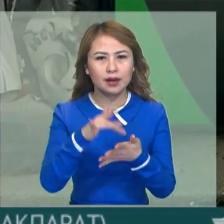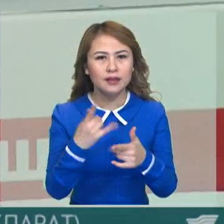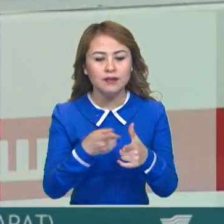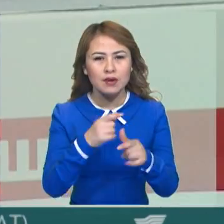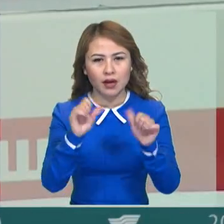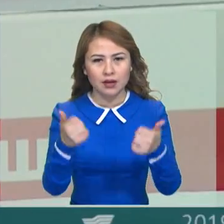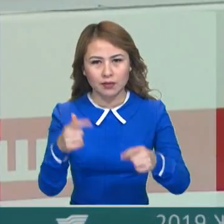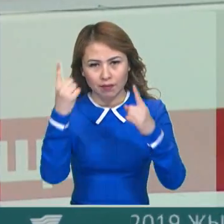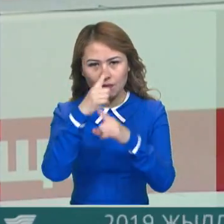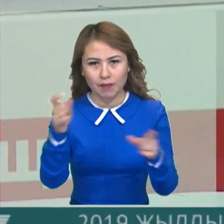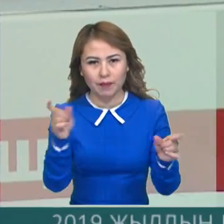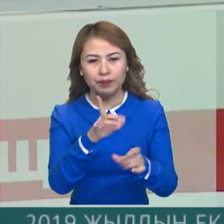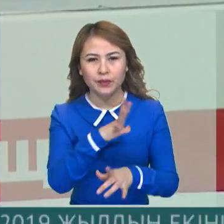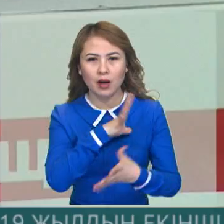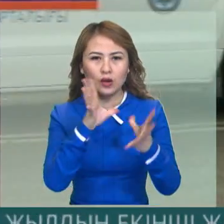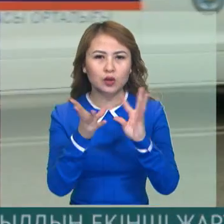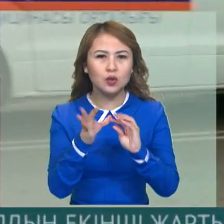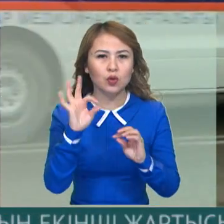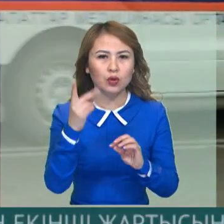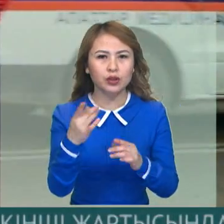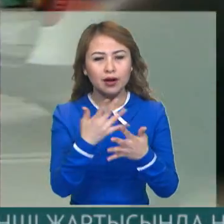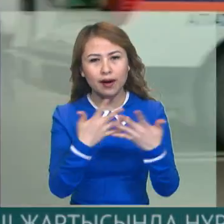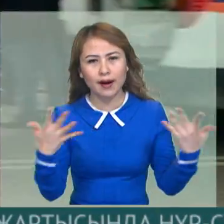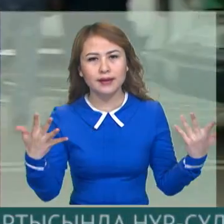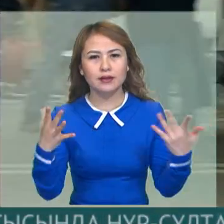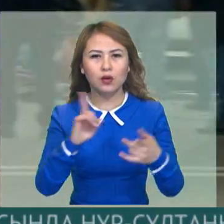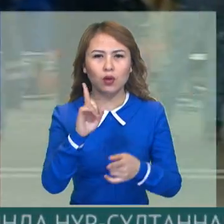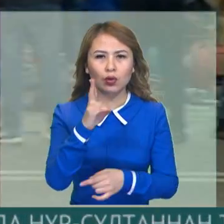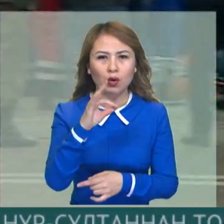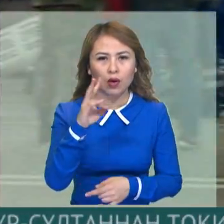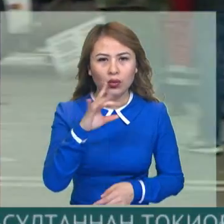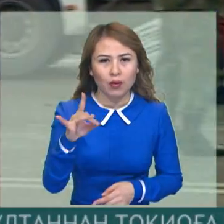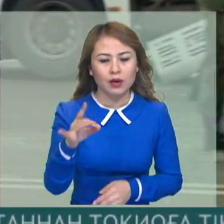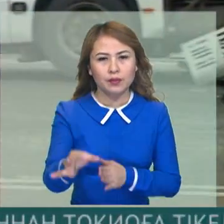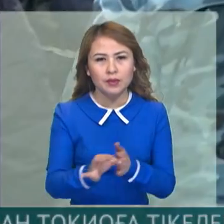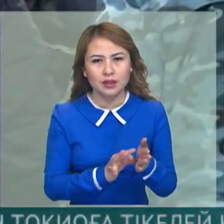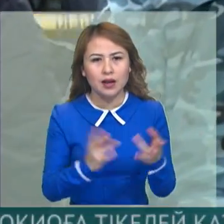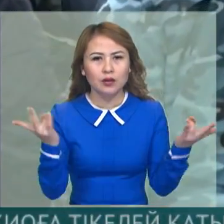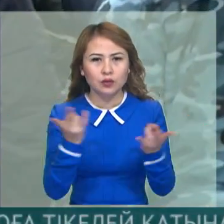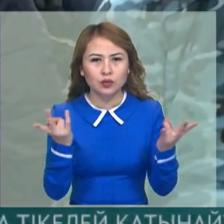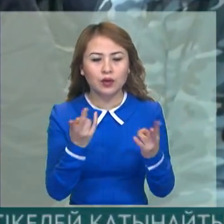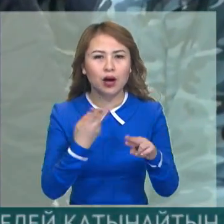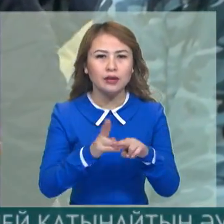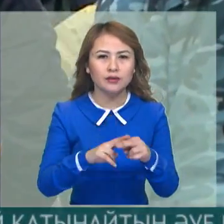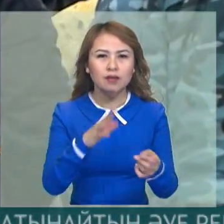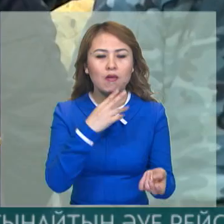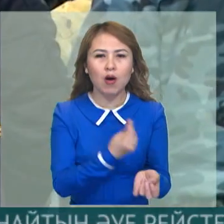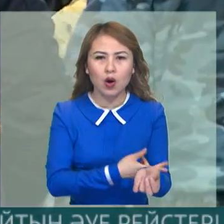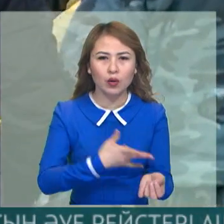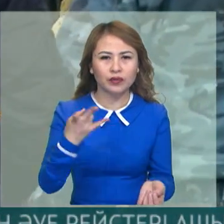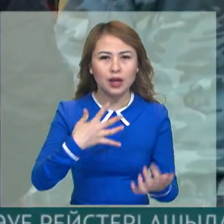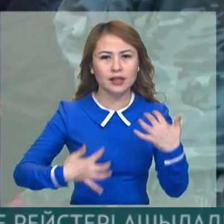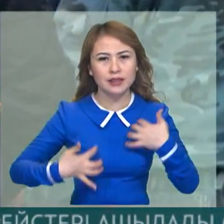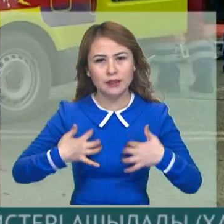әкімдіктің баспасөз қызметі ресми мәлімдеді. Ал түрлі әлеуметтік желілерде шұғыл түрде донорлар керек, қан тапсыруға асығыңыздар